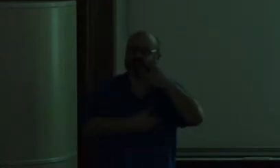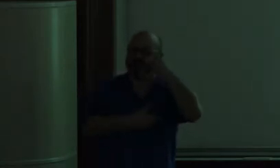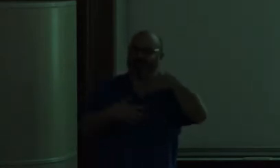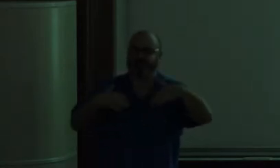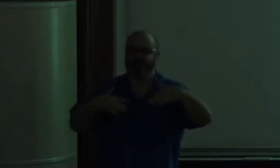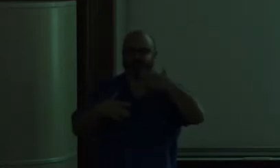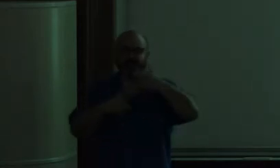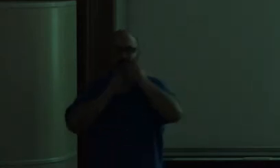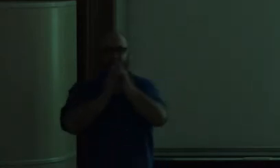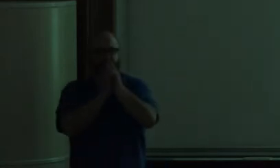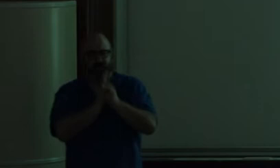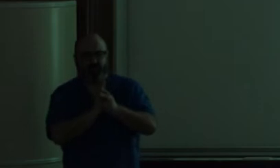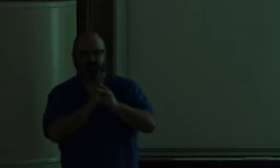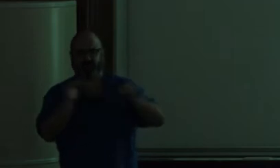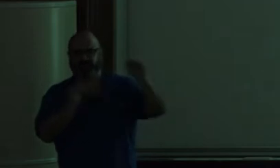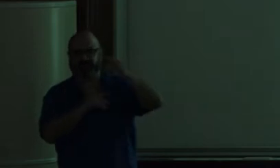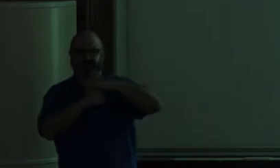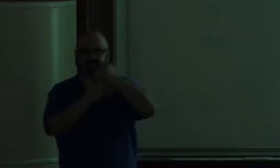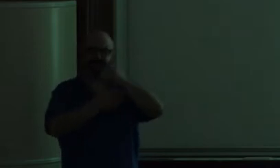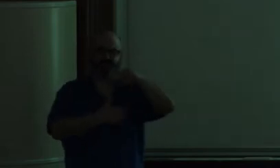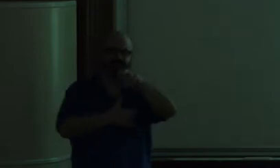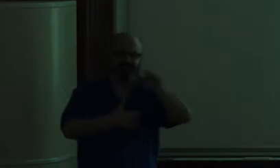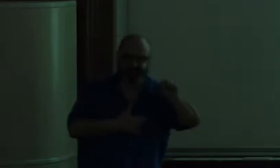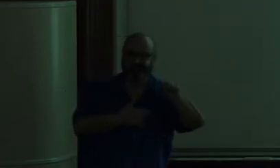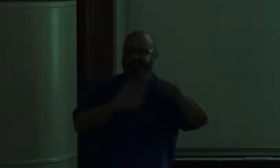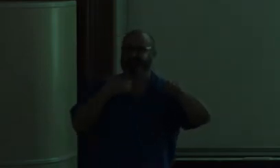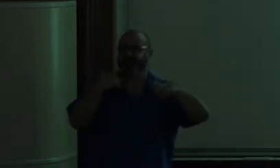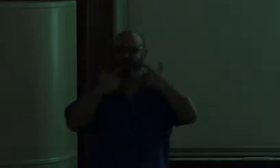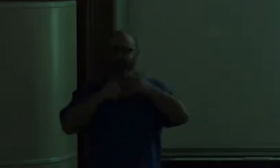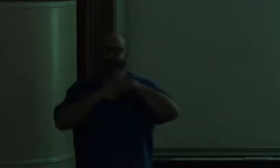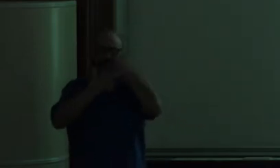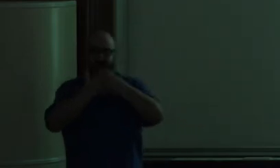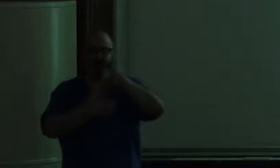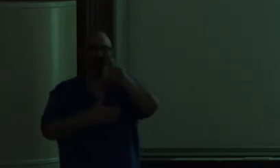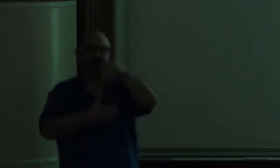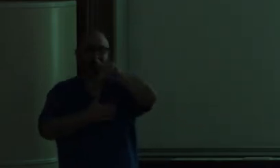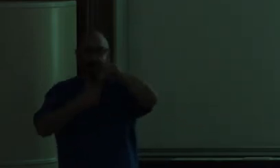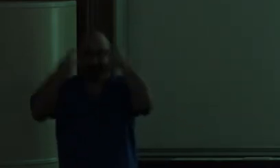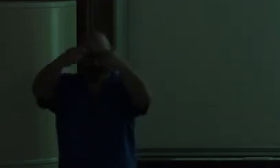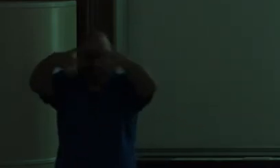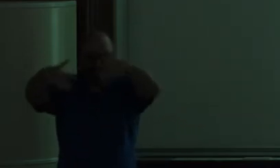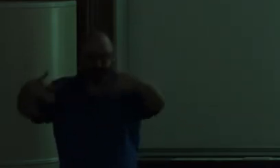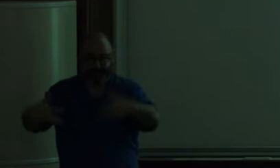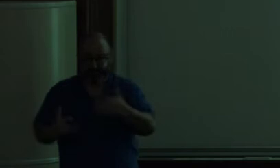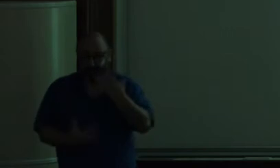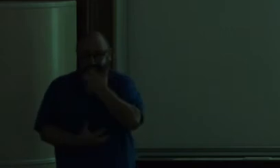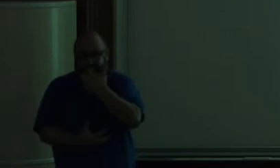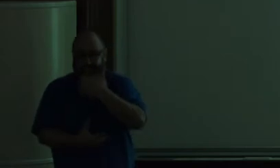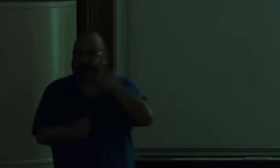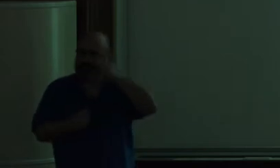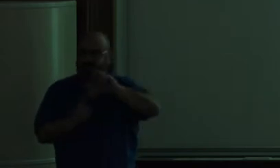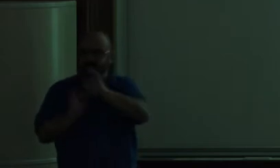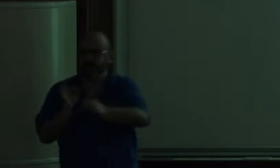à beaucoup de jargon, on pense peut-être à plein de classes Java, on pense à ces bouquins avec des diagrammes UML absolument partout, et on pense pas vraiment à la boucle